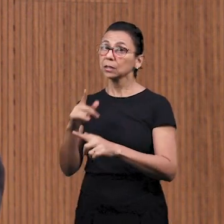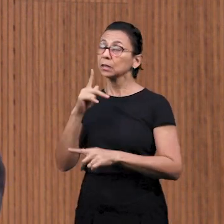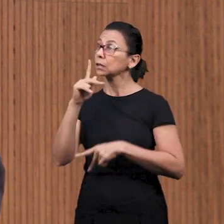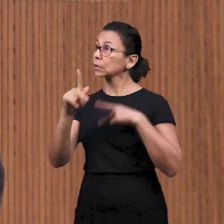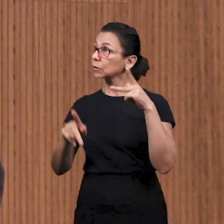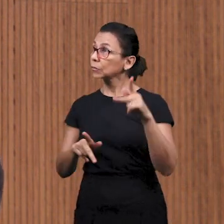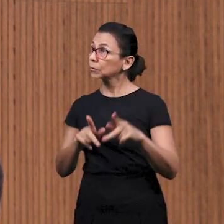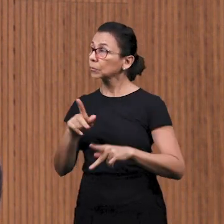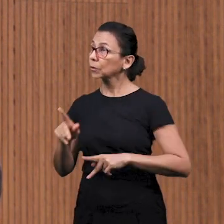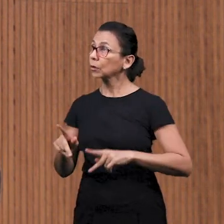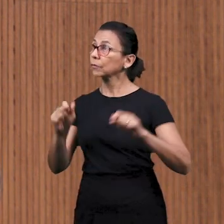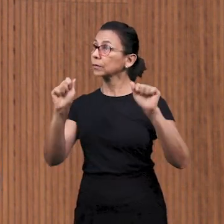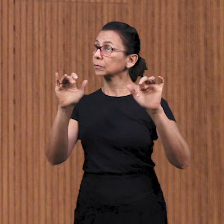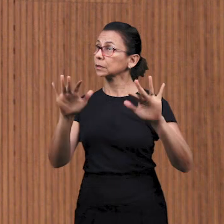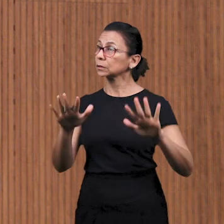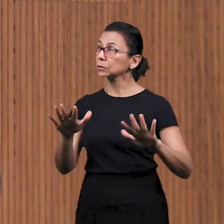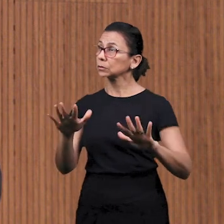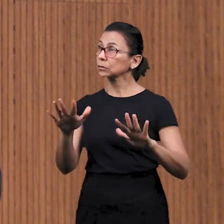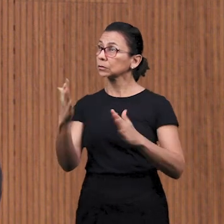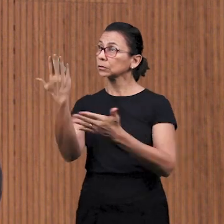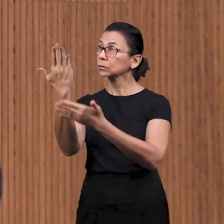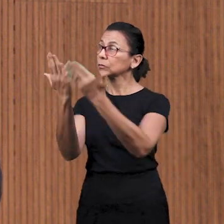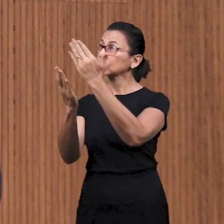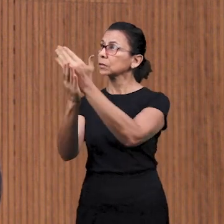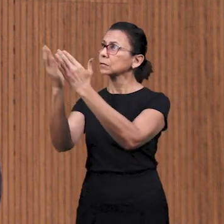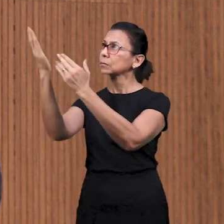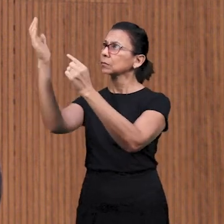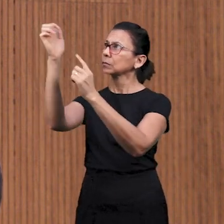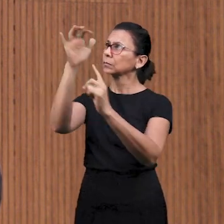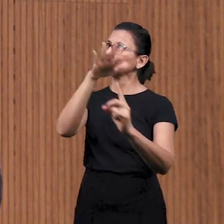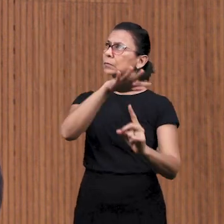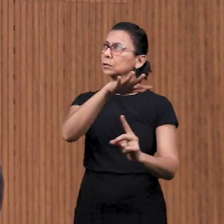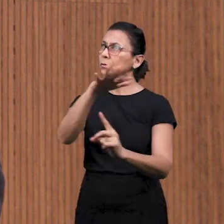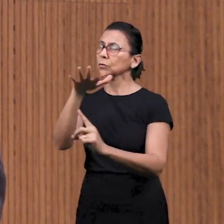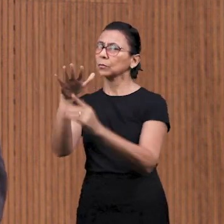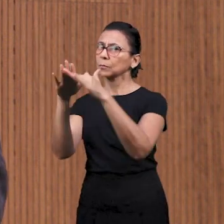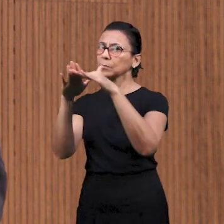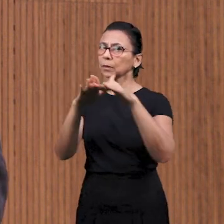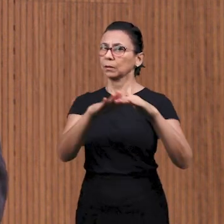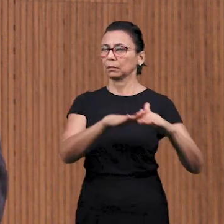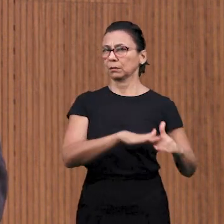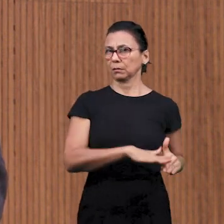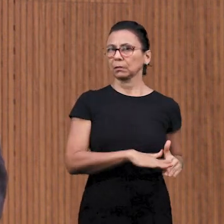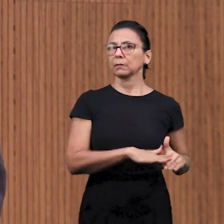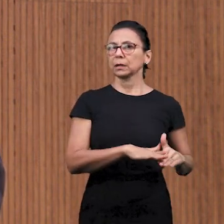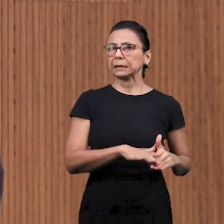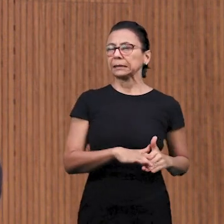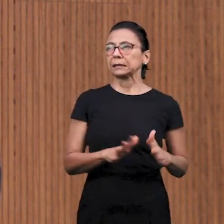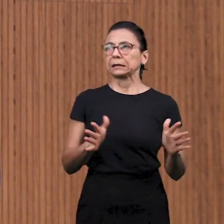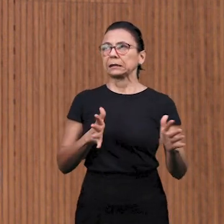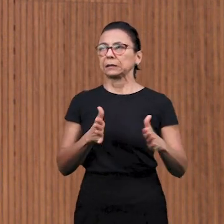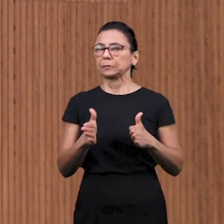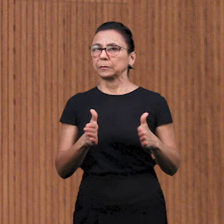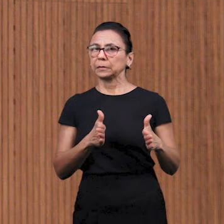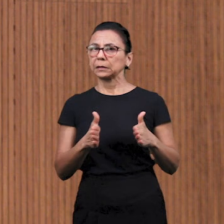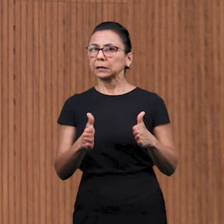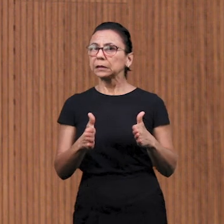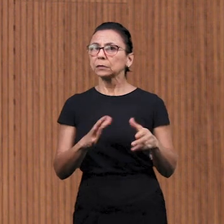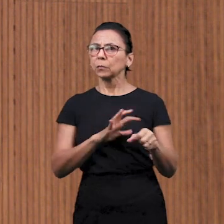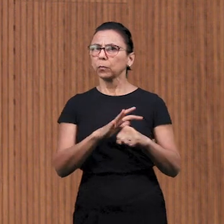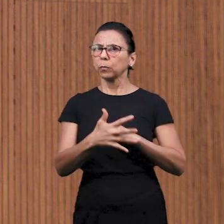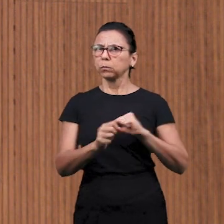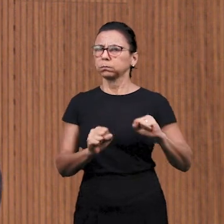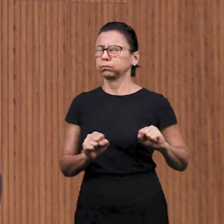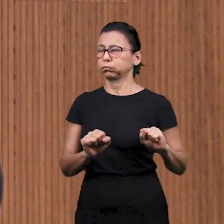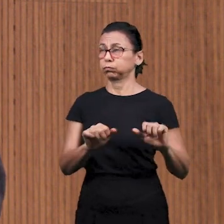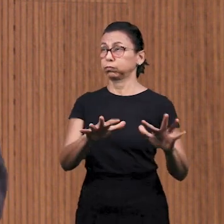просим Тебя, Господь, пусть Твоя благая рука будет простерта над нами, чтобы даровать нам избавление